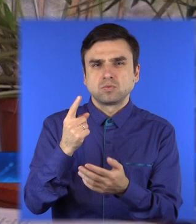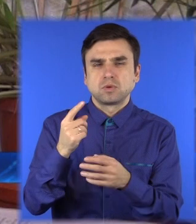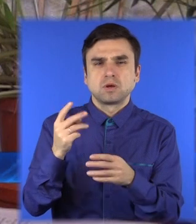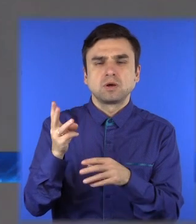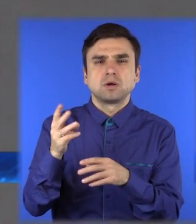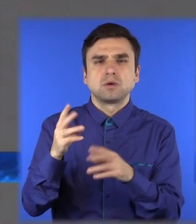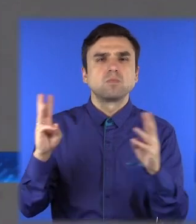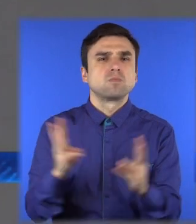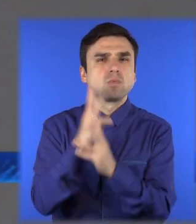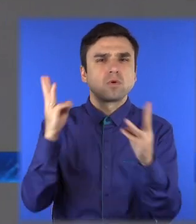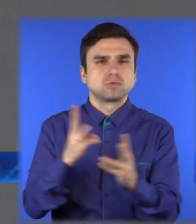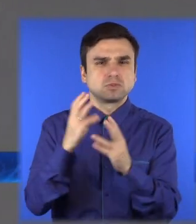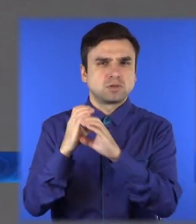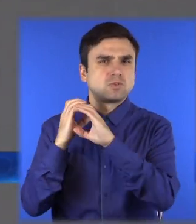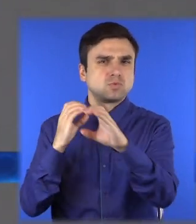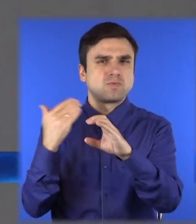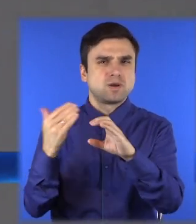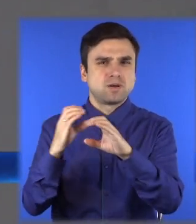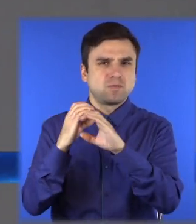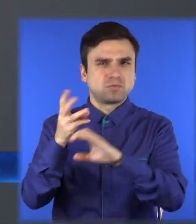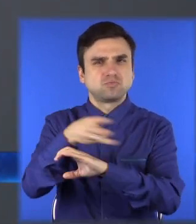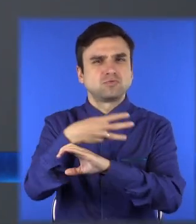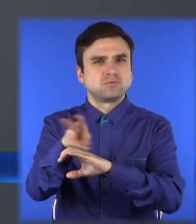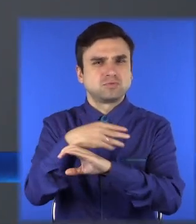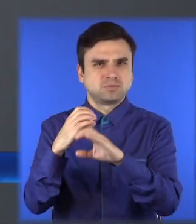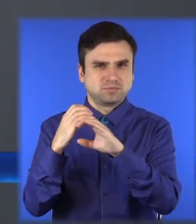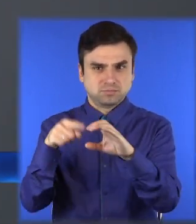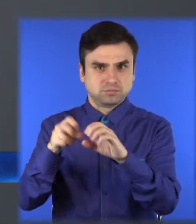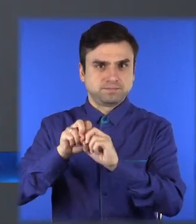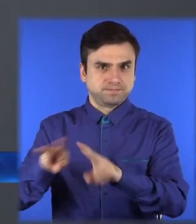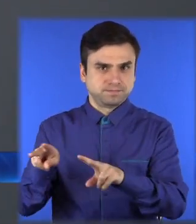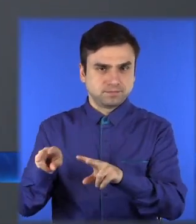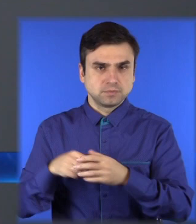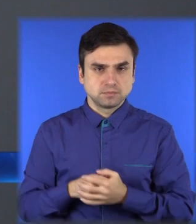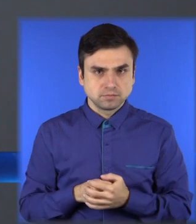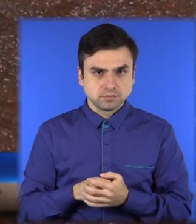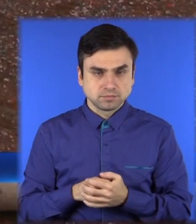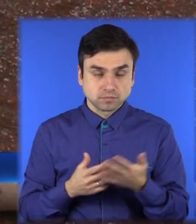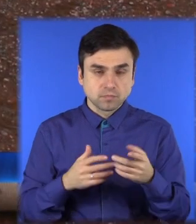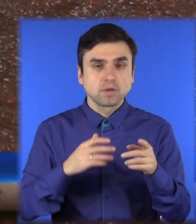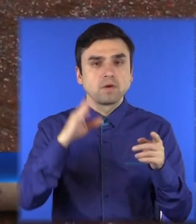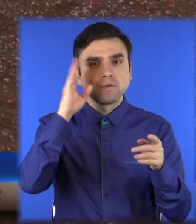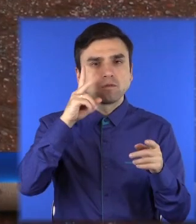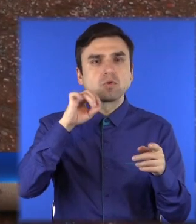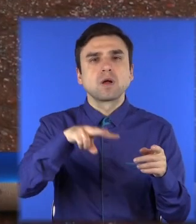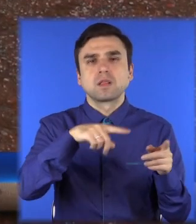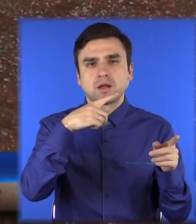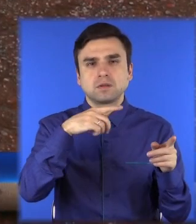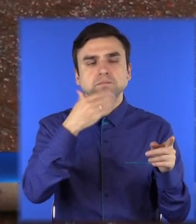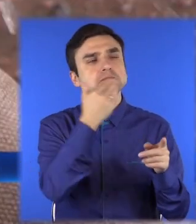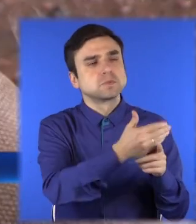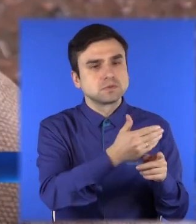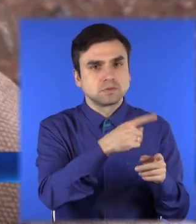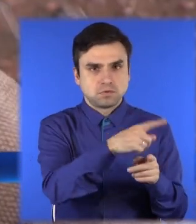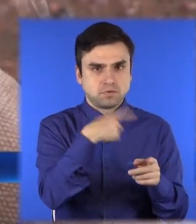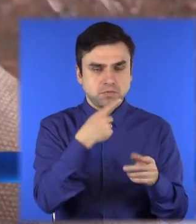пожежного гідранту. У Кривбасводоканалі не змогли чітко відповісти, чи є пошкодження їхніх комунікацій. Кажуть, їхньої провини в затопленні підвалу